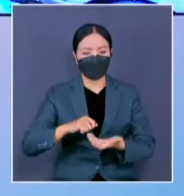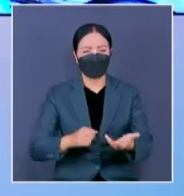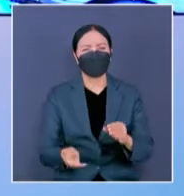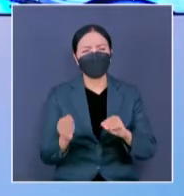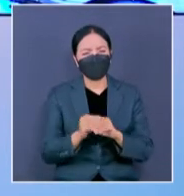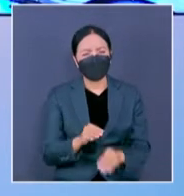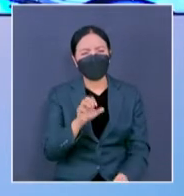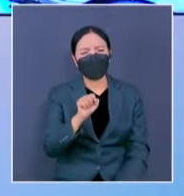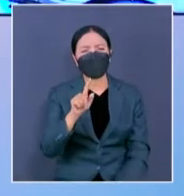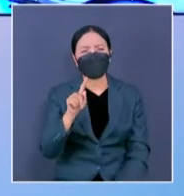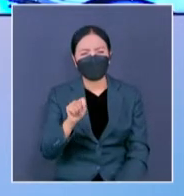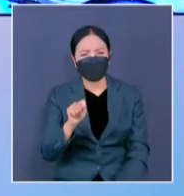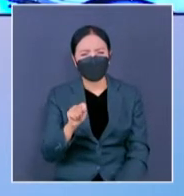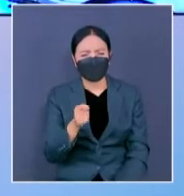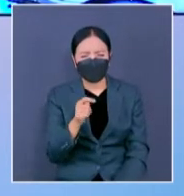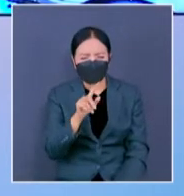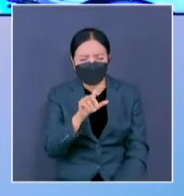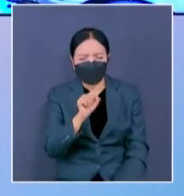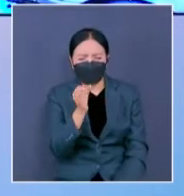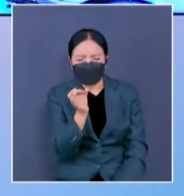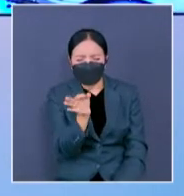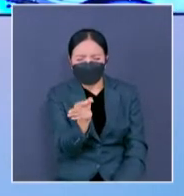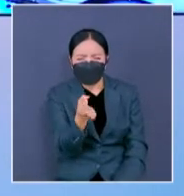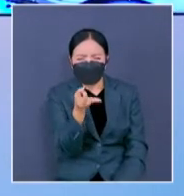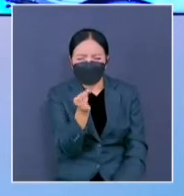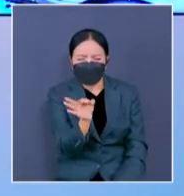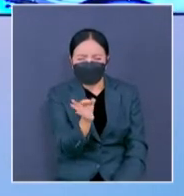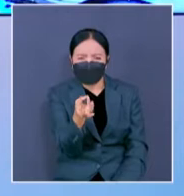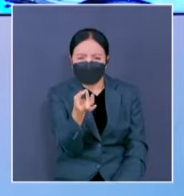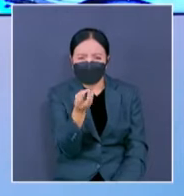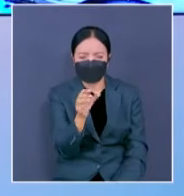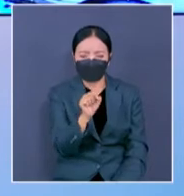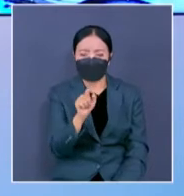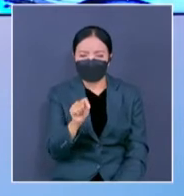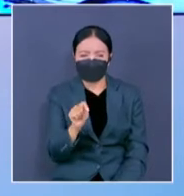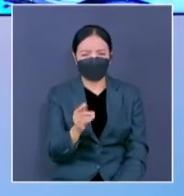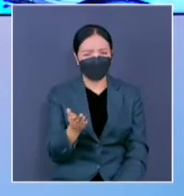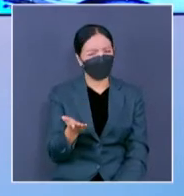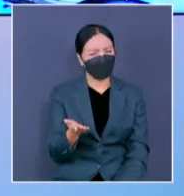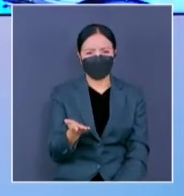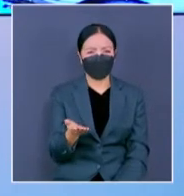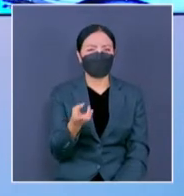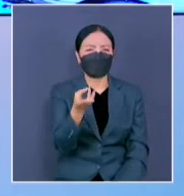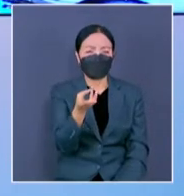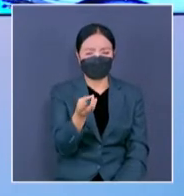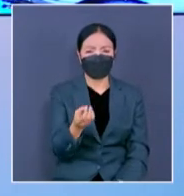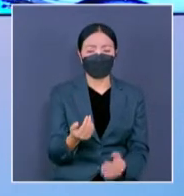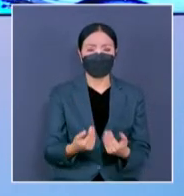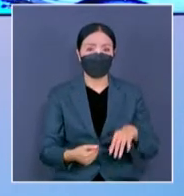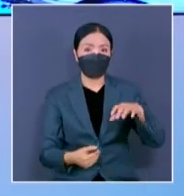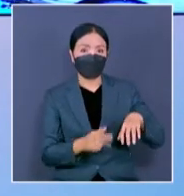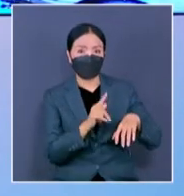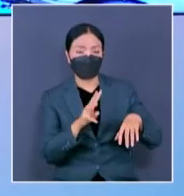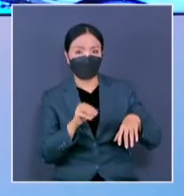ดังนั้นจะเอาข้ออ้างนี้มาเป็นข้ออ้างในการปรับขึ้นราคาไม่ได้นะคะแล้วกระทรวงพาณิชย์ยังบอกว่าทางกรมเนี่ยก็จะมีโครง